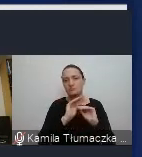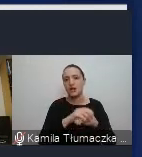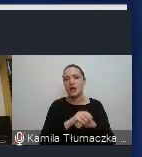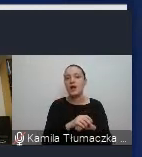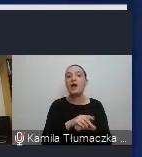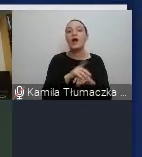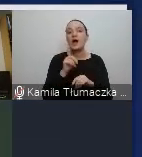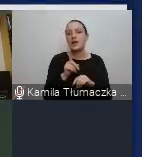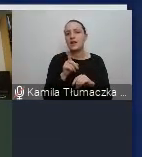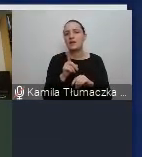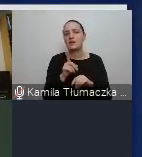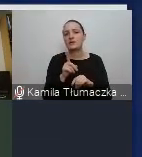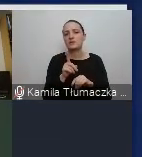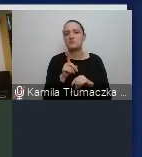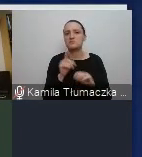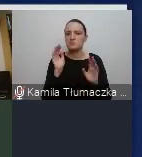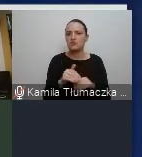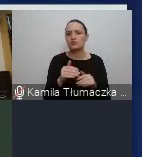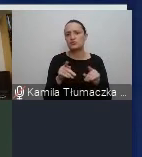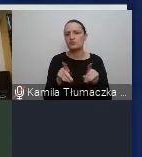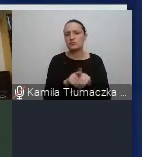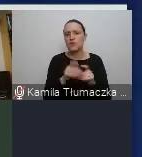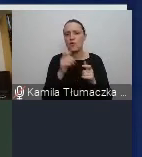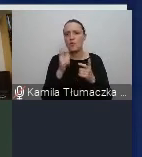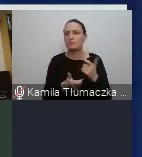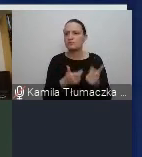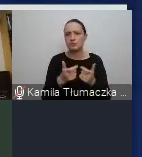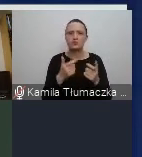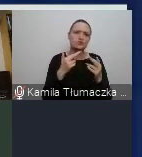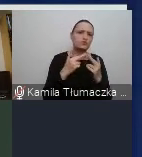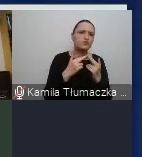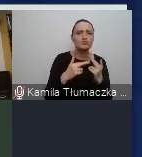natomiast jest tak, że można tutaj robić